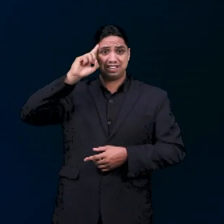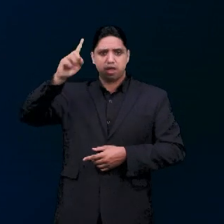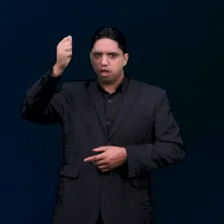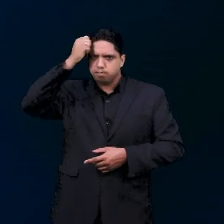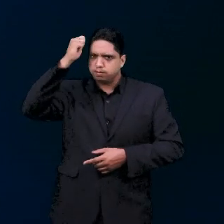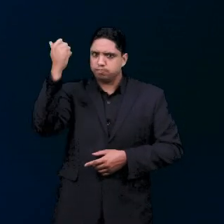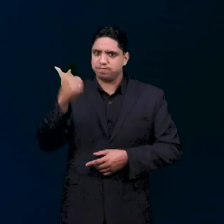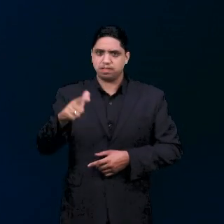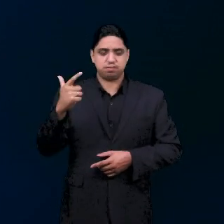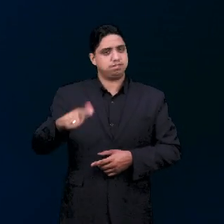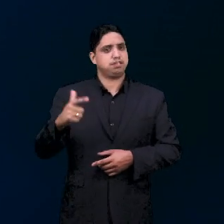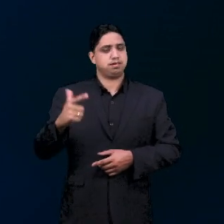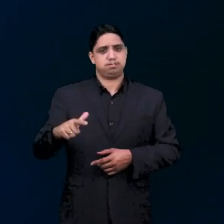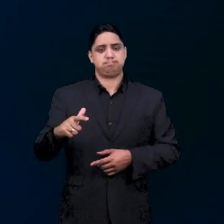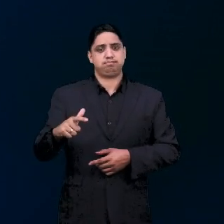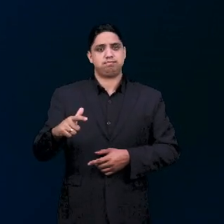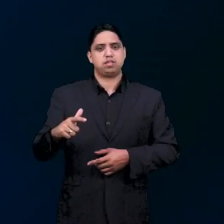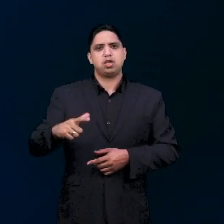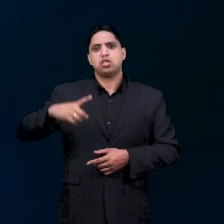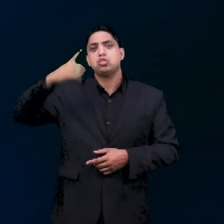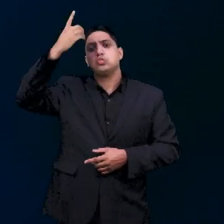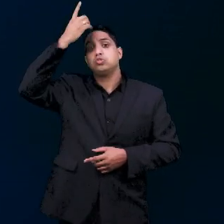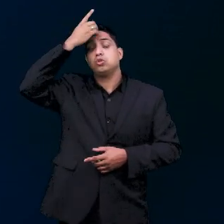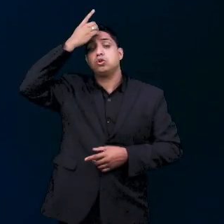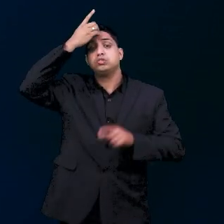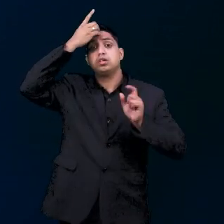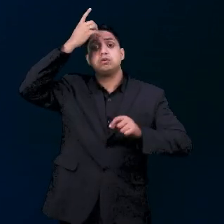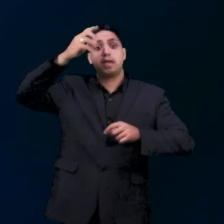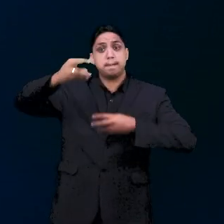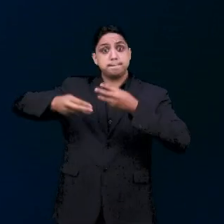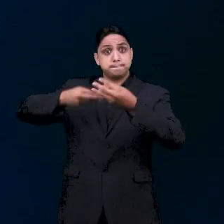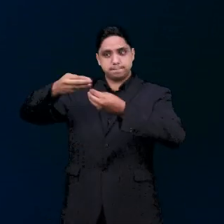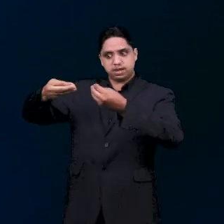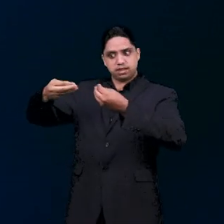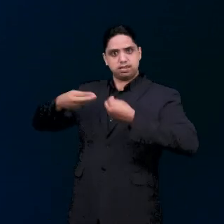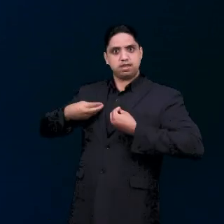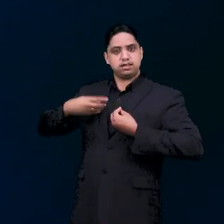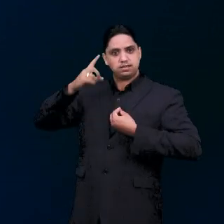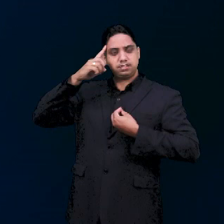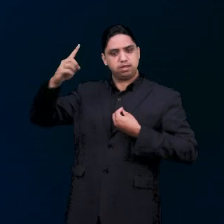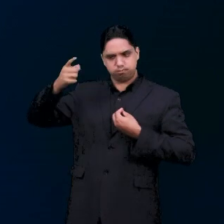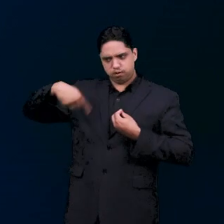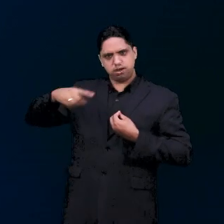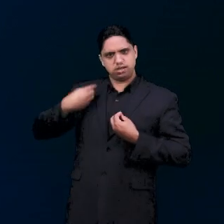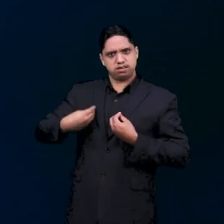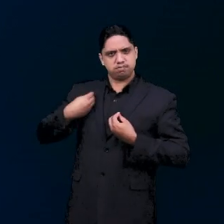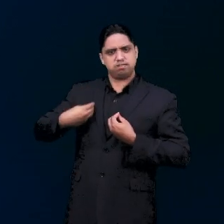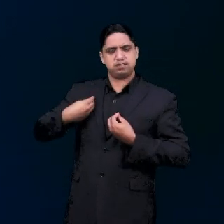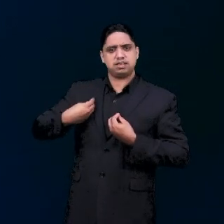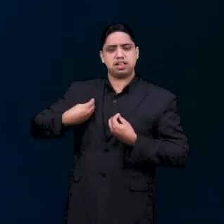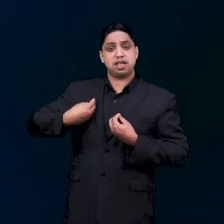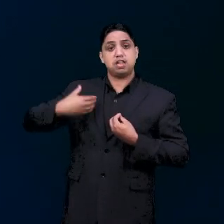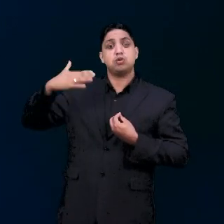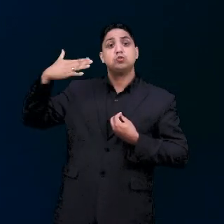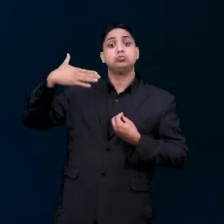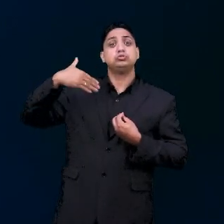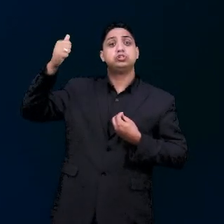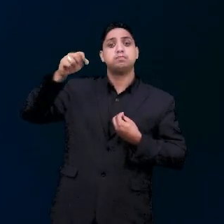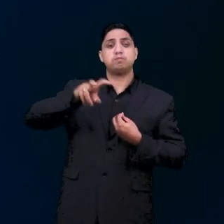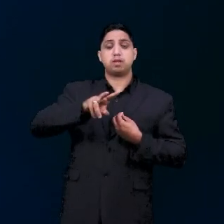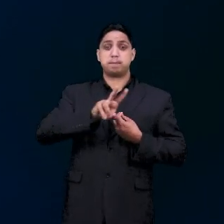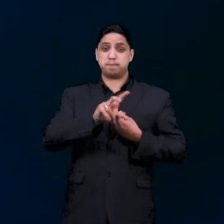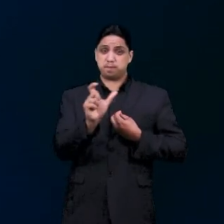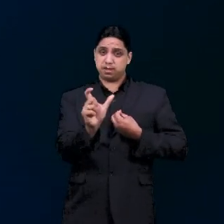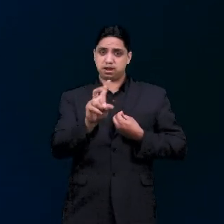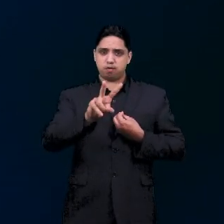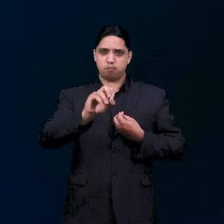repentance. Les dons sont les donnés de Dieu pour la vie de l'homme. Et la vocation est l'appel, c'est